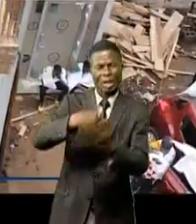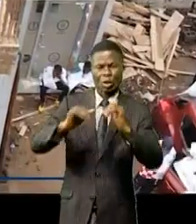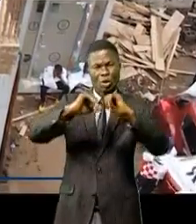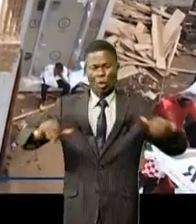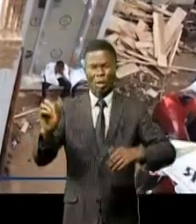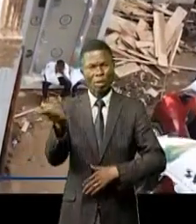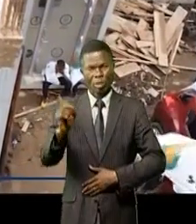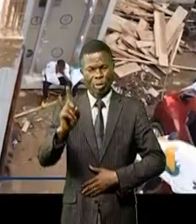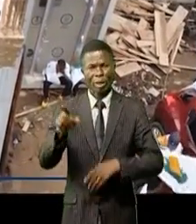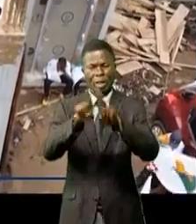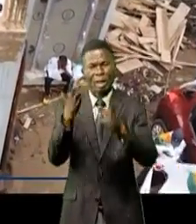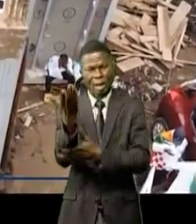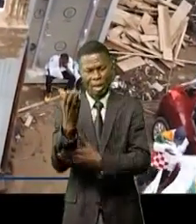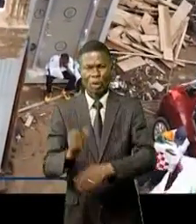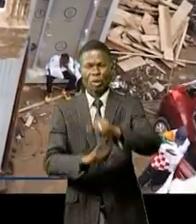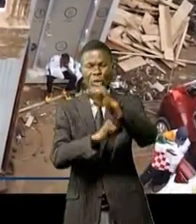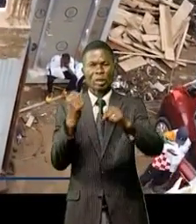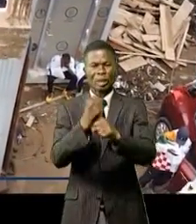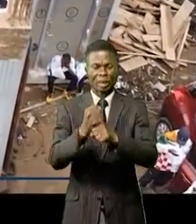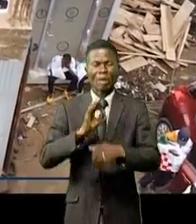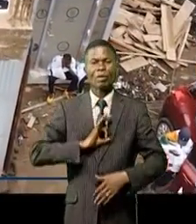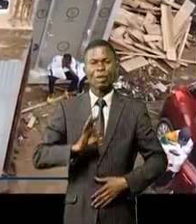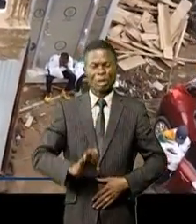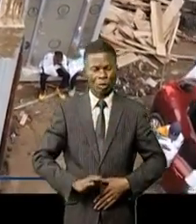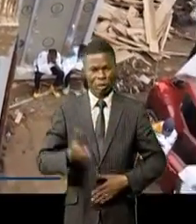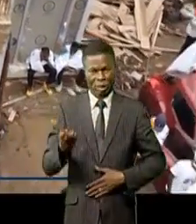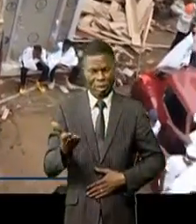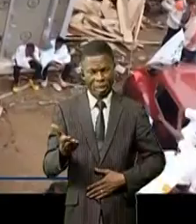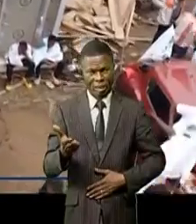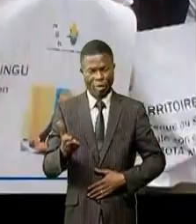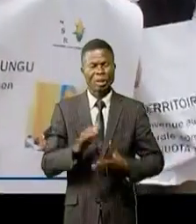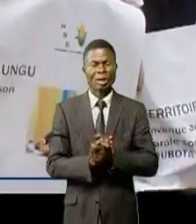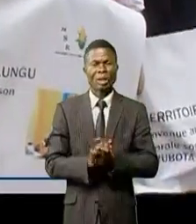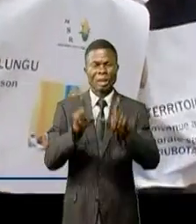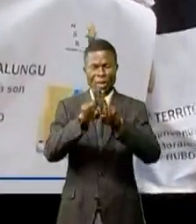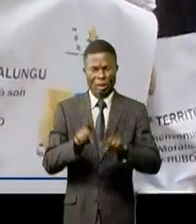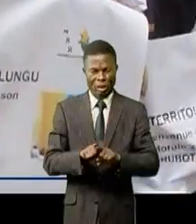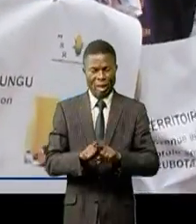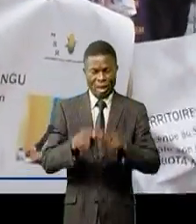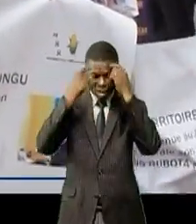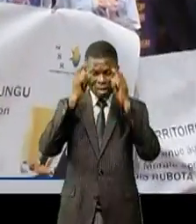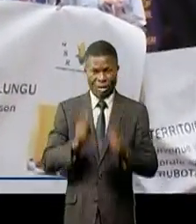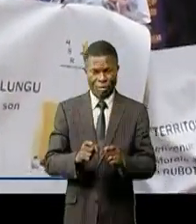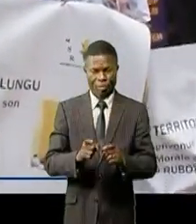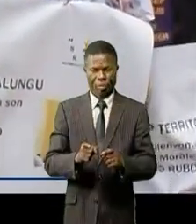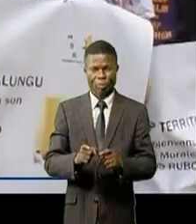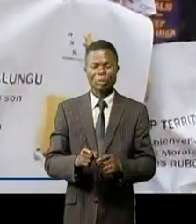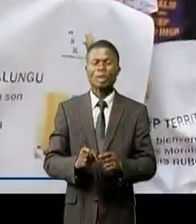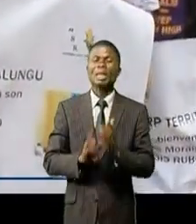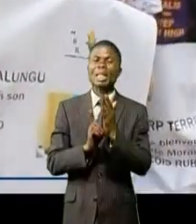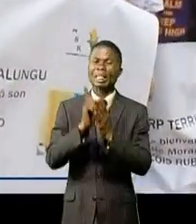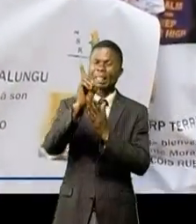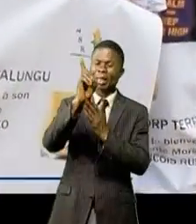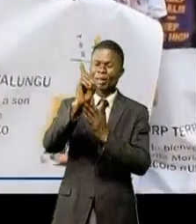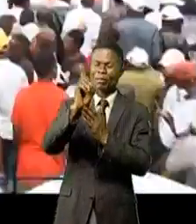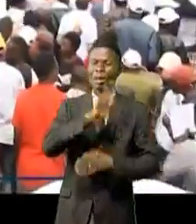en l'invitant à soutenir les actions du chef de l'État, Félix-Antoine Tshisekedi Tshilombo, qui tient à hisser haut l'étendard de la